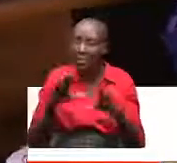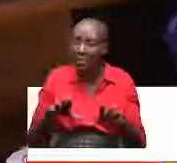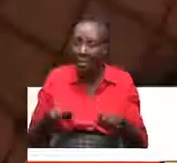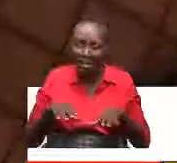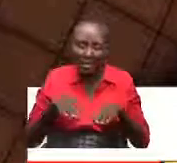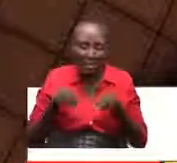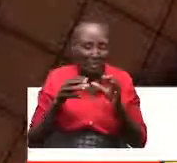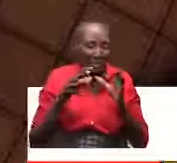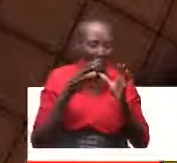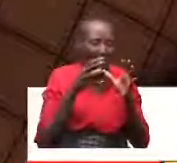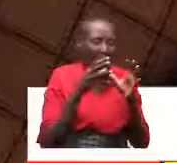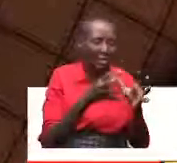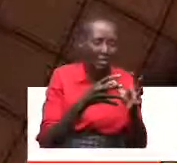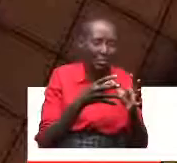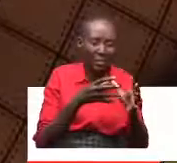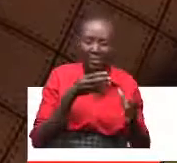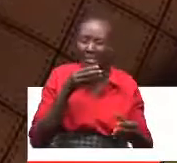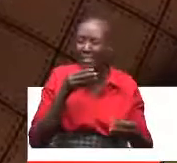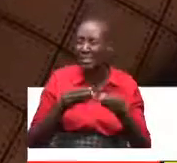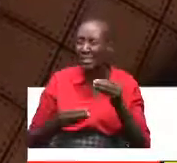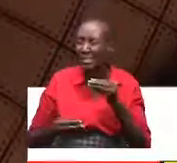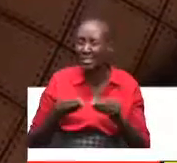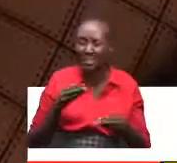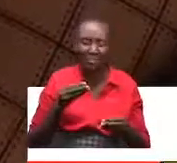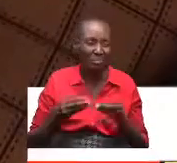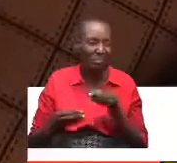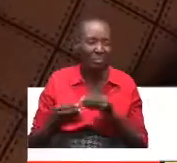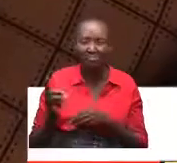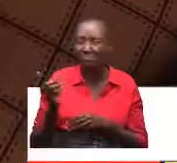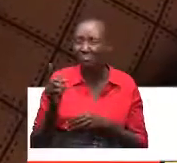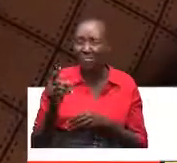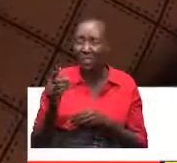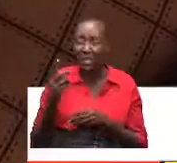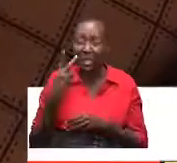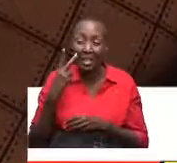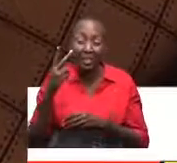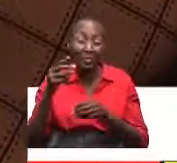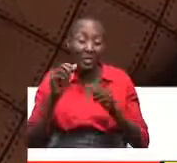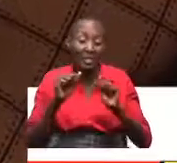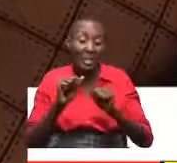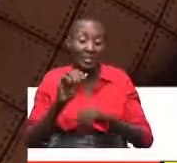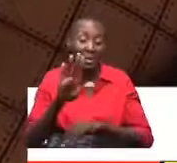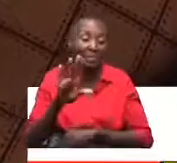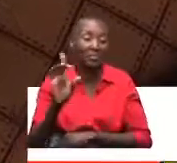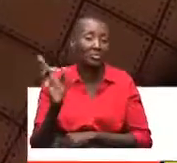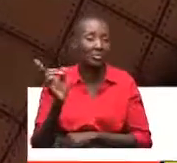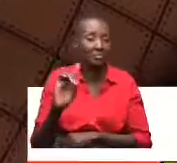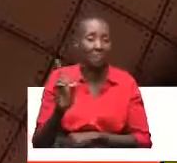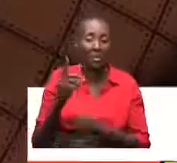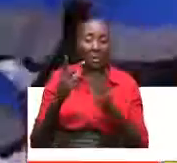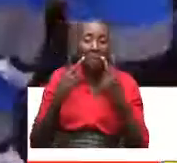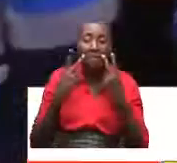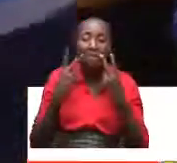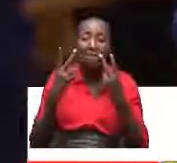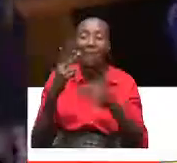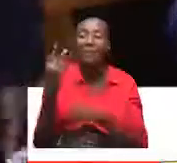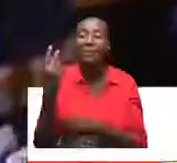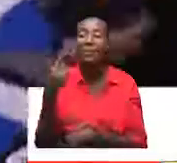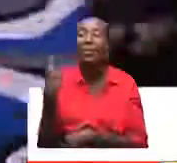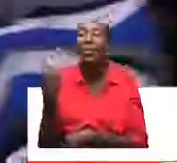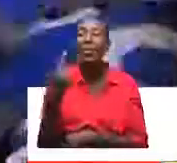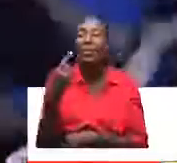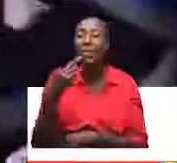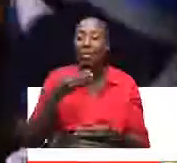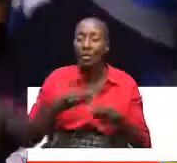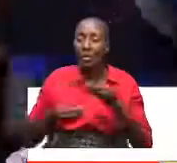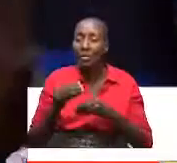kampuni fulani, hawangeona hiyo potential, hawangeona hiyo uwezo kwamba ninaweza. So nilikuwa napata a